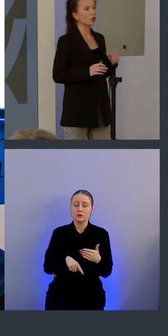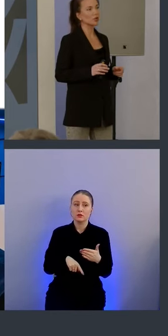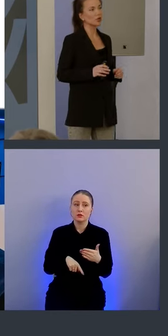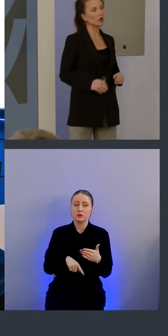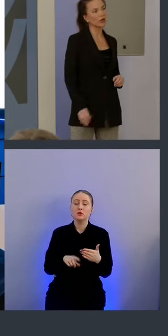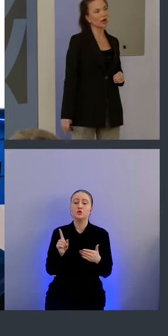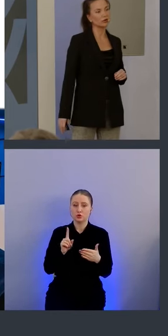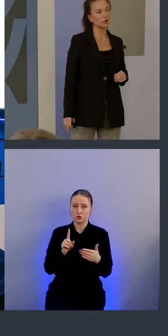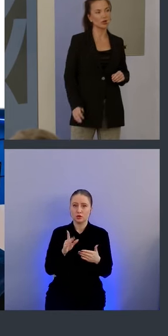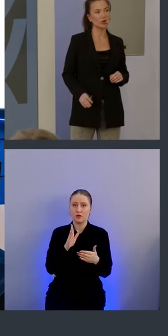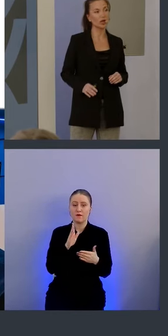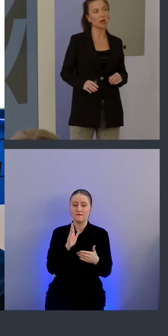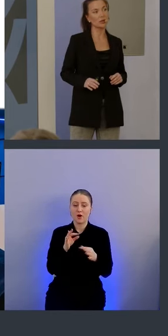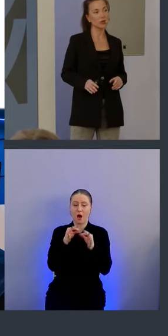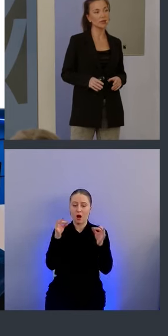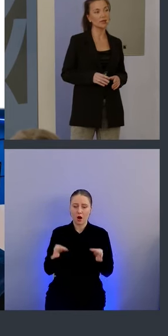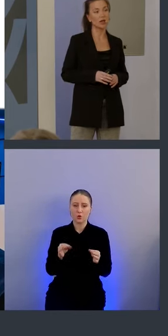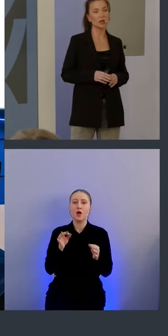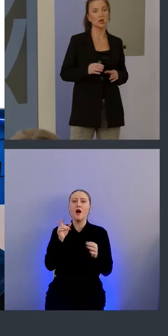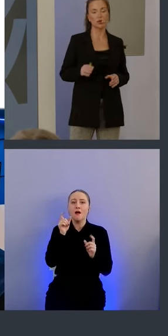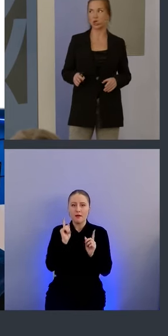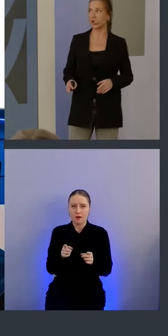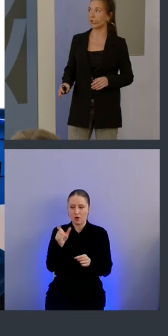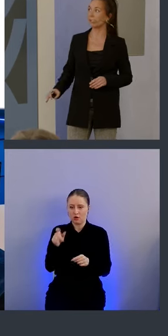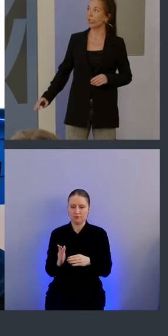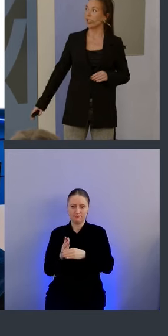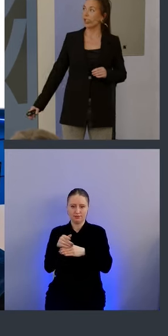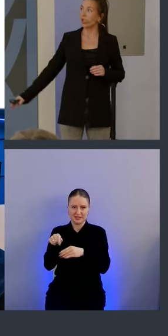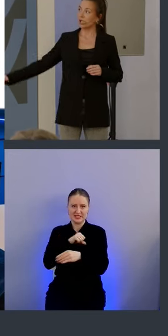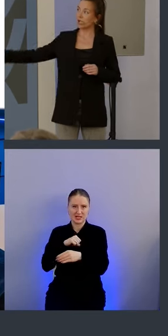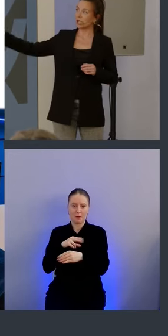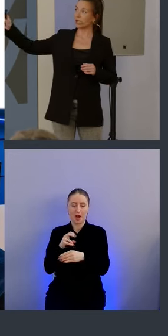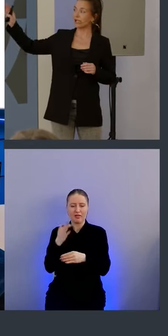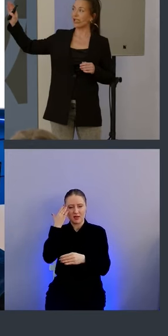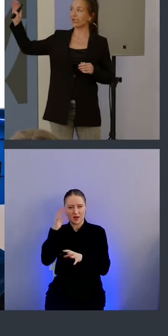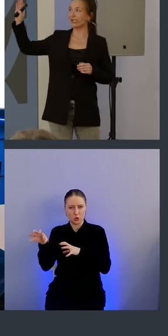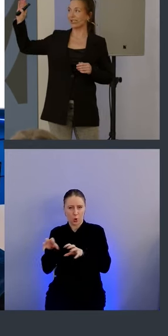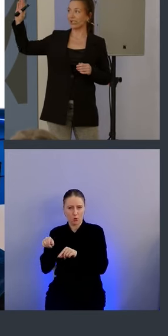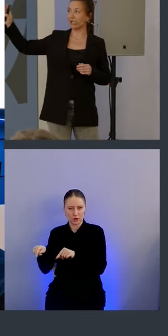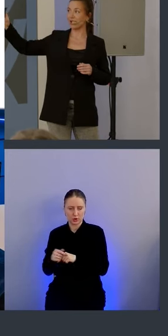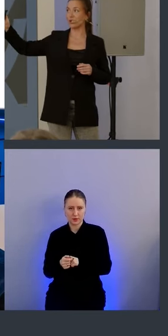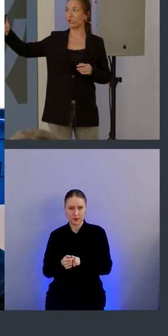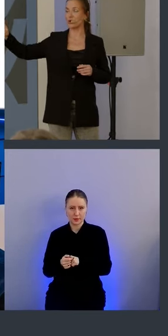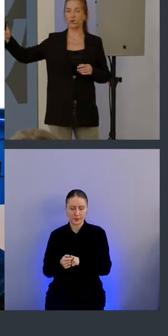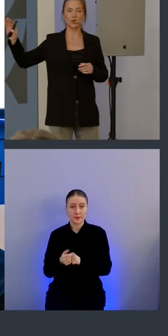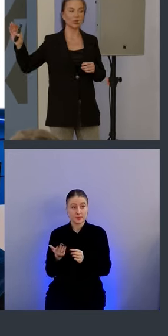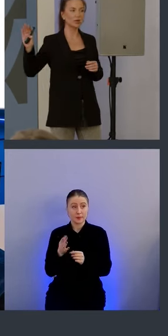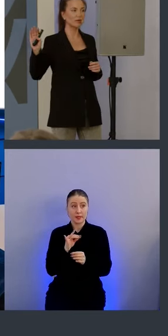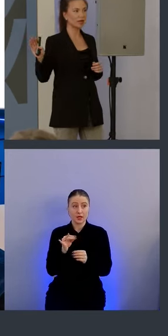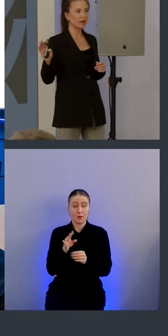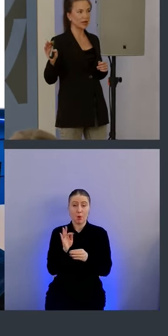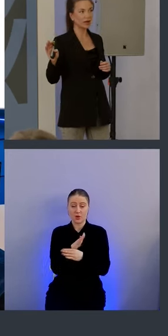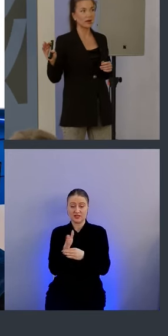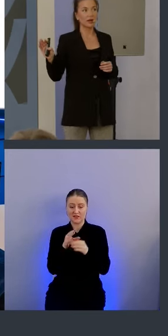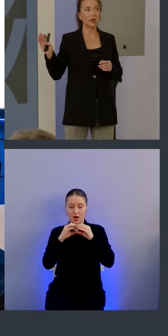в том, что в аккаунт вошел реальный пользователь, а не злоумышленник. И согласно классификации существует три